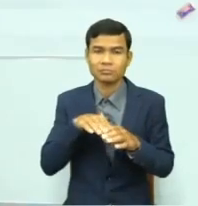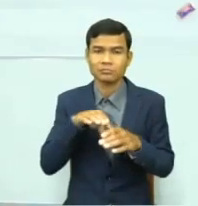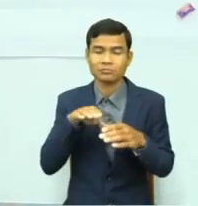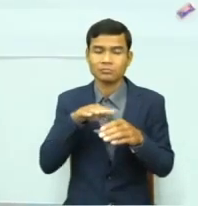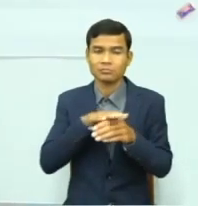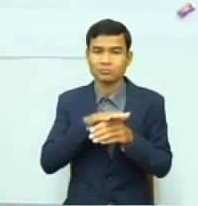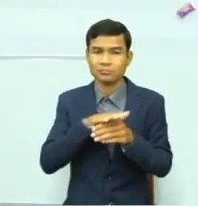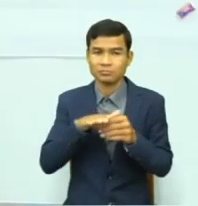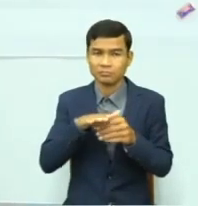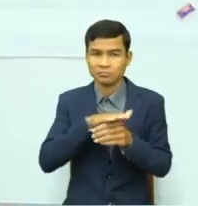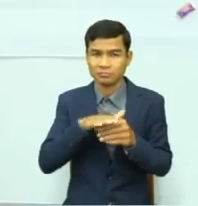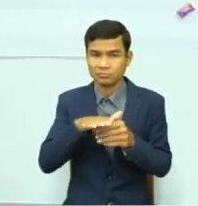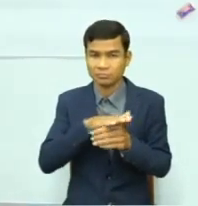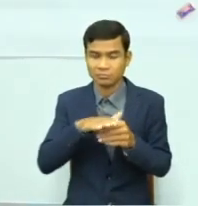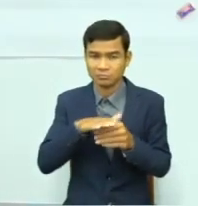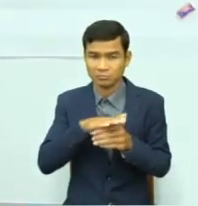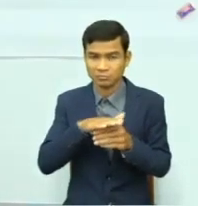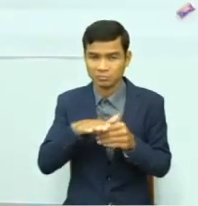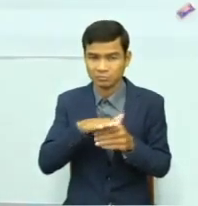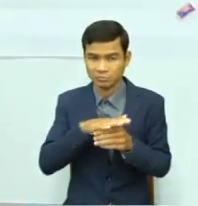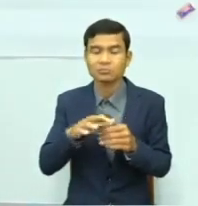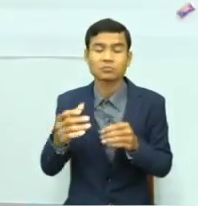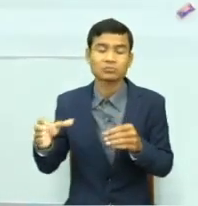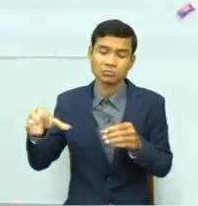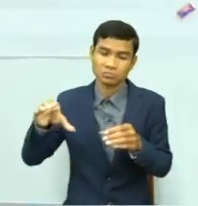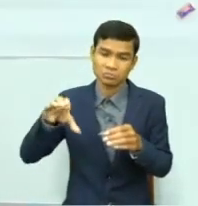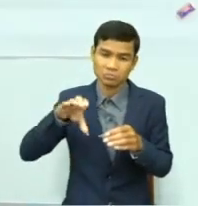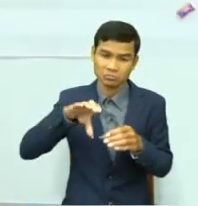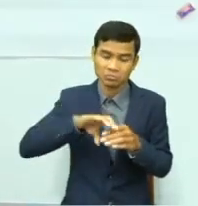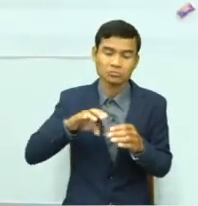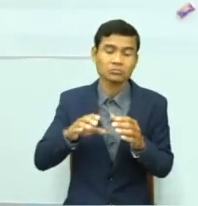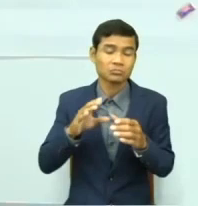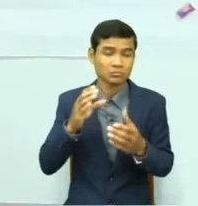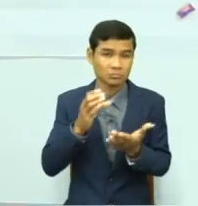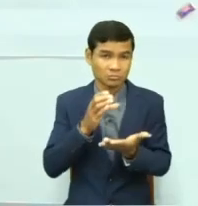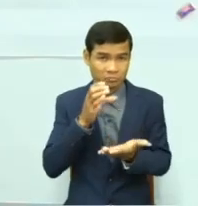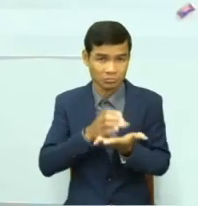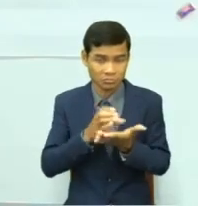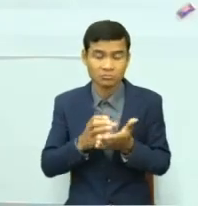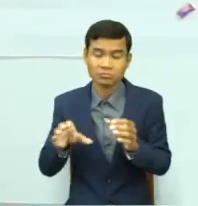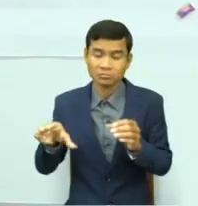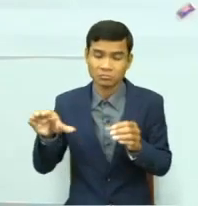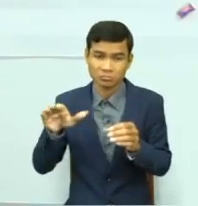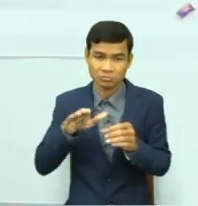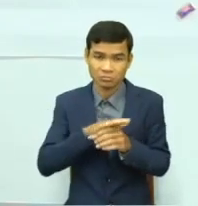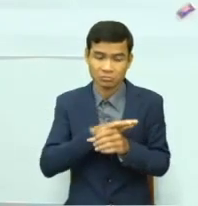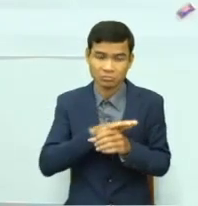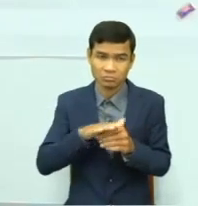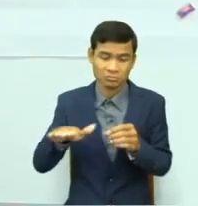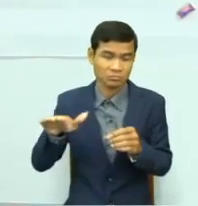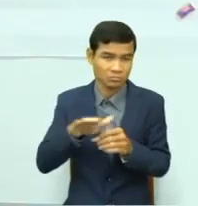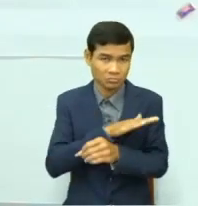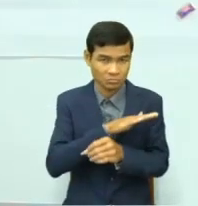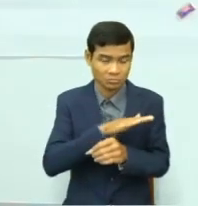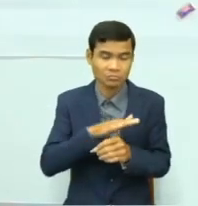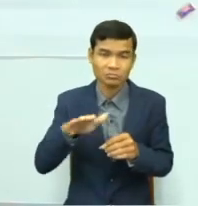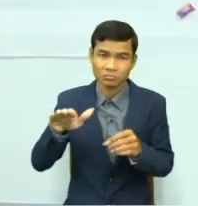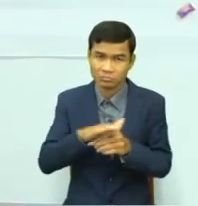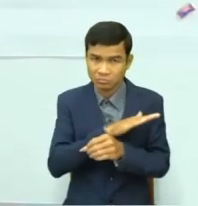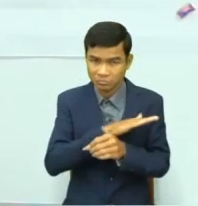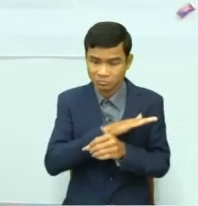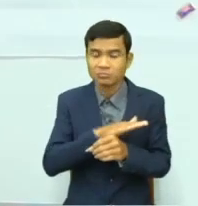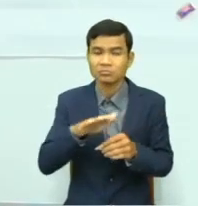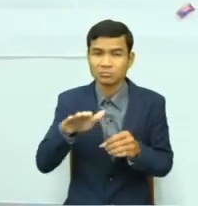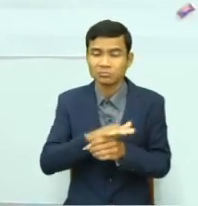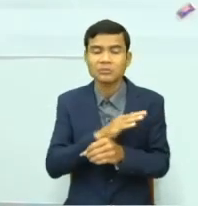tề cha u thì họ được con chặt tật này không cài vậy chẳng tới cha con chặt đo mua lờ cha nâng cái hai tháp bình priệp cha bật ta